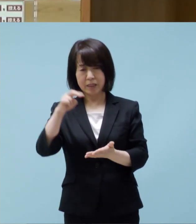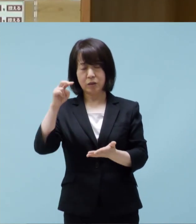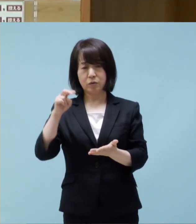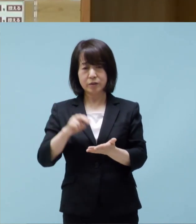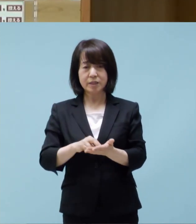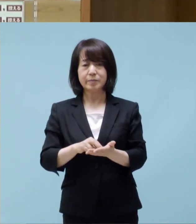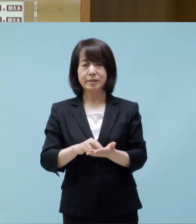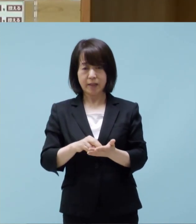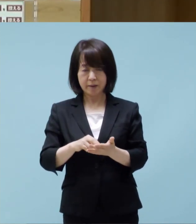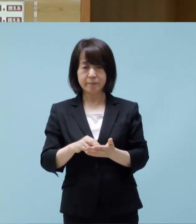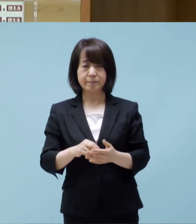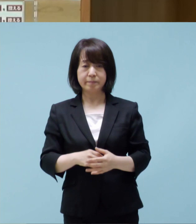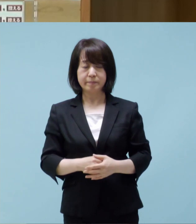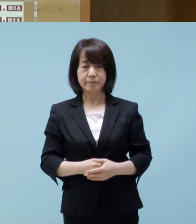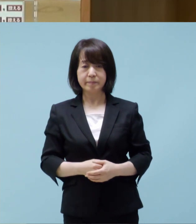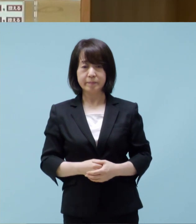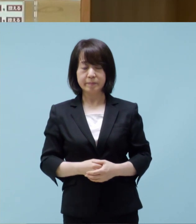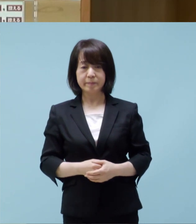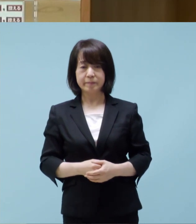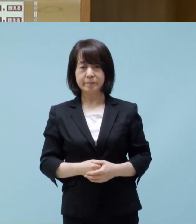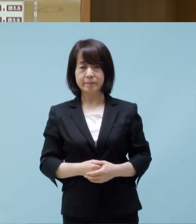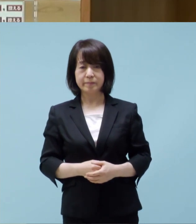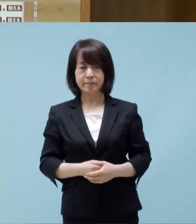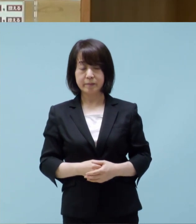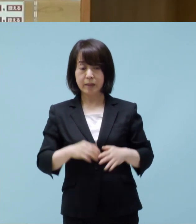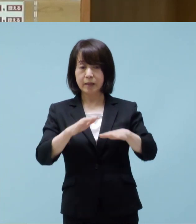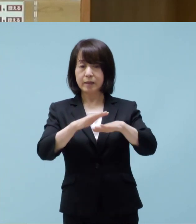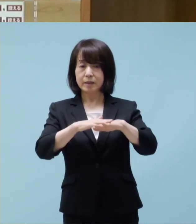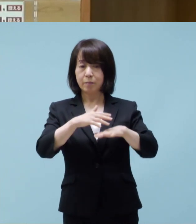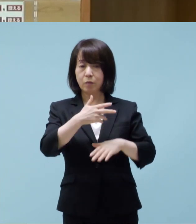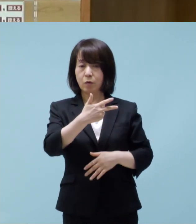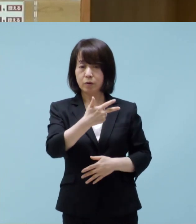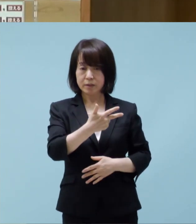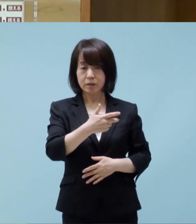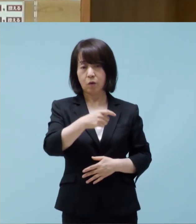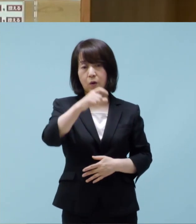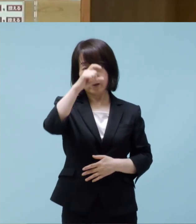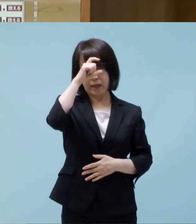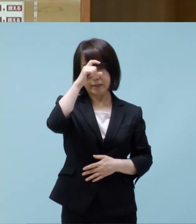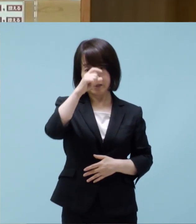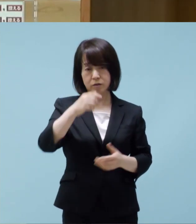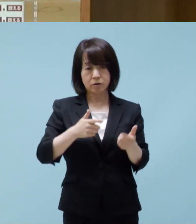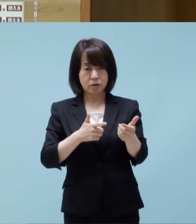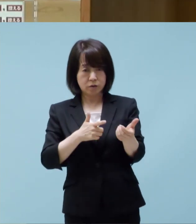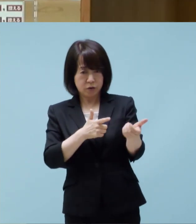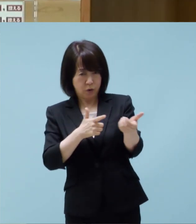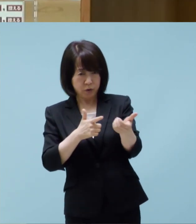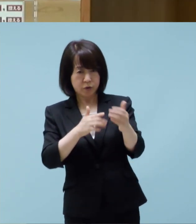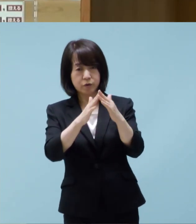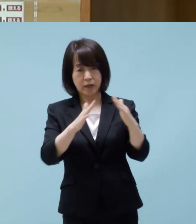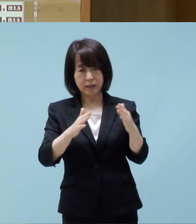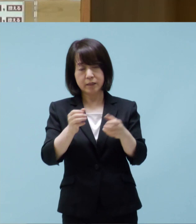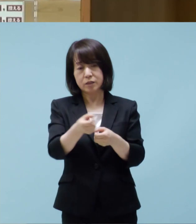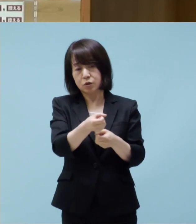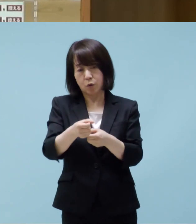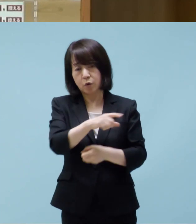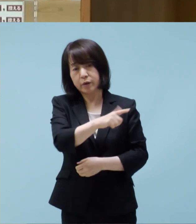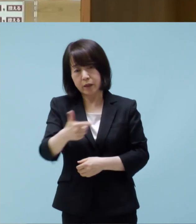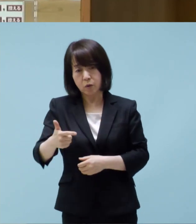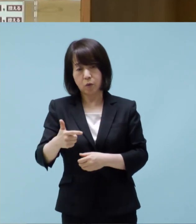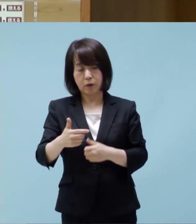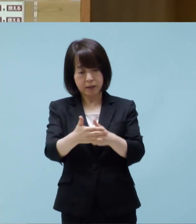です。その札幌市と警察、猟友会、消防などが連携してですね、住民の皆様